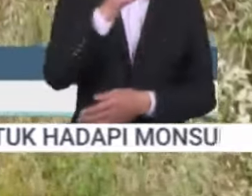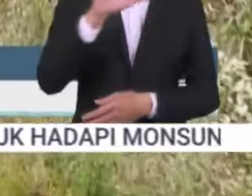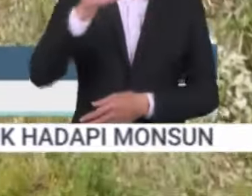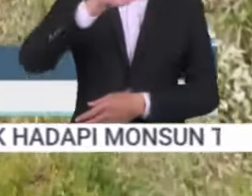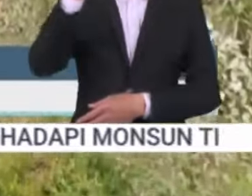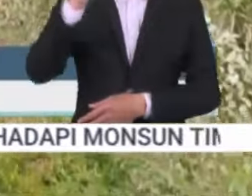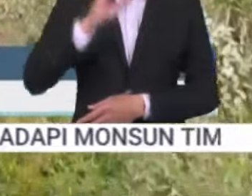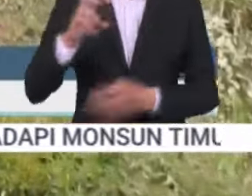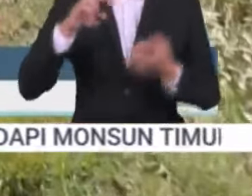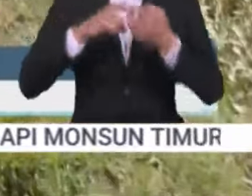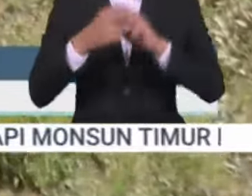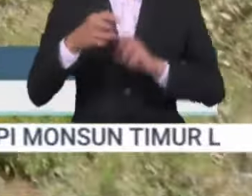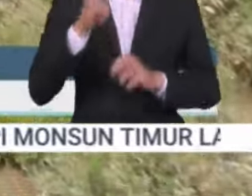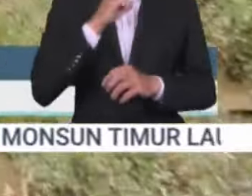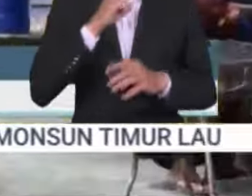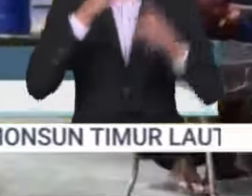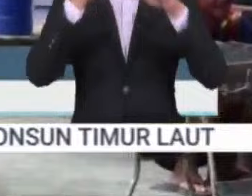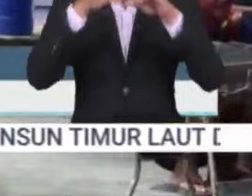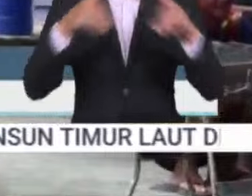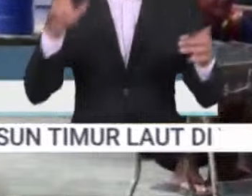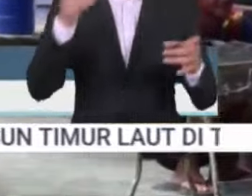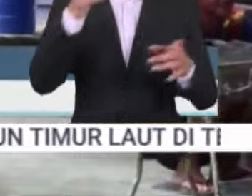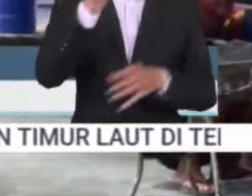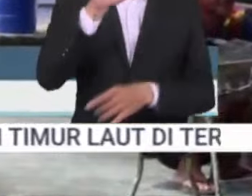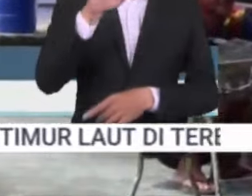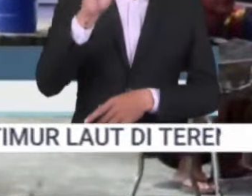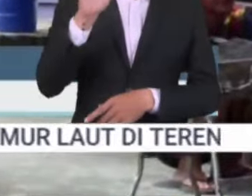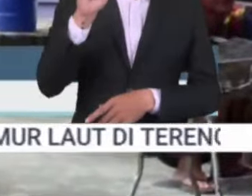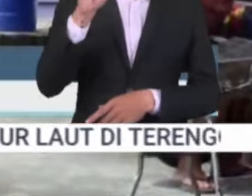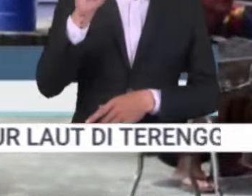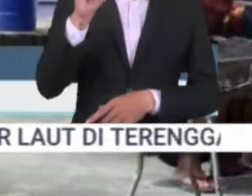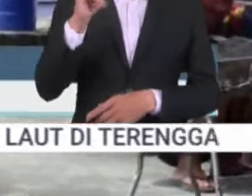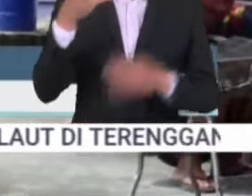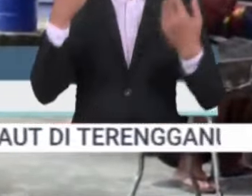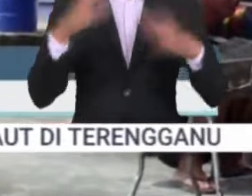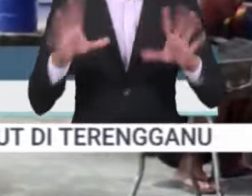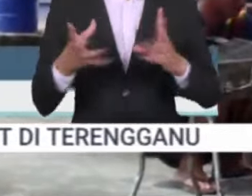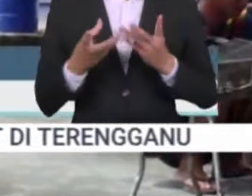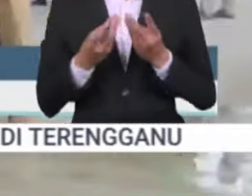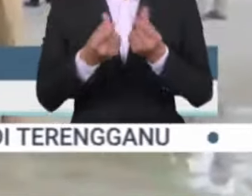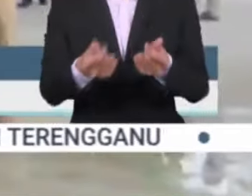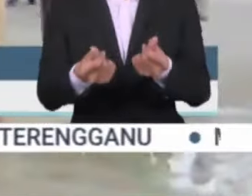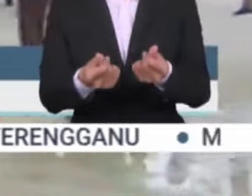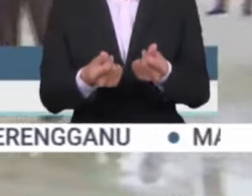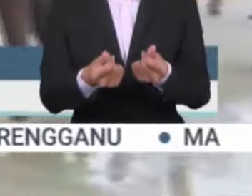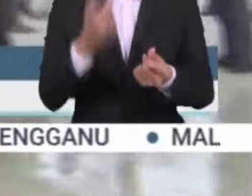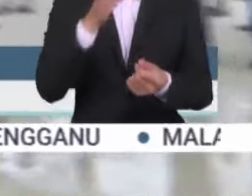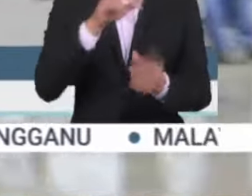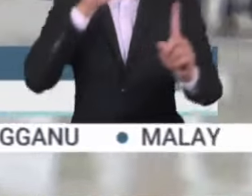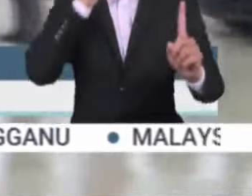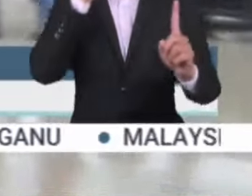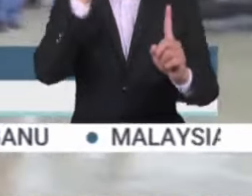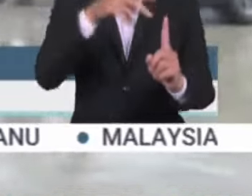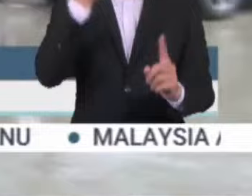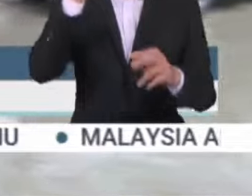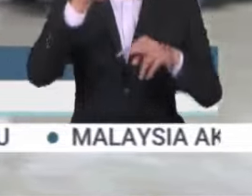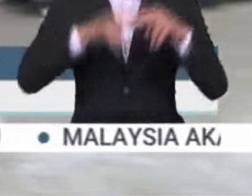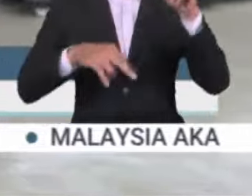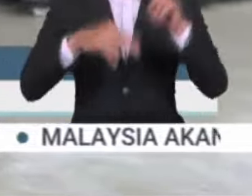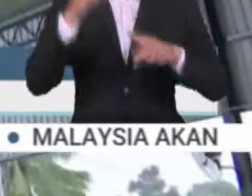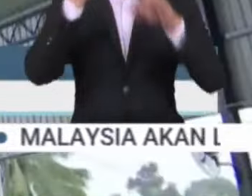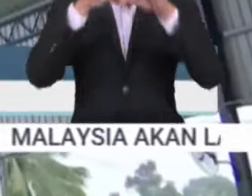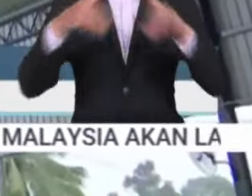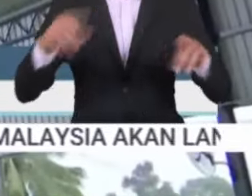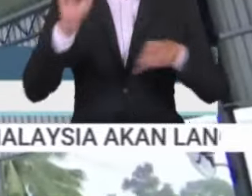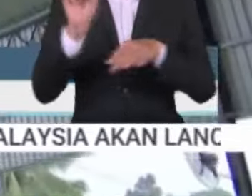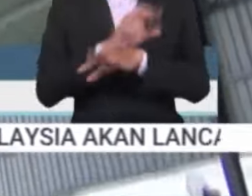95% masalah air dalam kawasan Dewan Undangan Negeri Dun Lumadan berjaya diatasi. Turut diberi perhatian pembinaan Dewan untuk